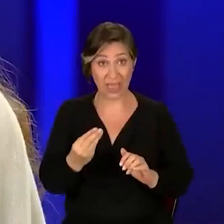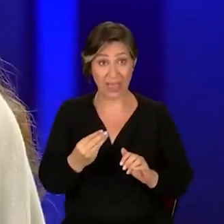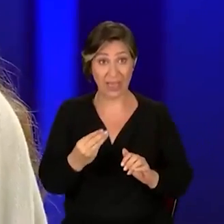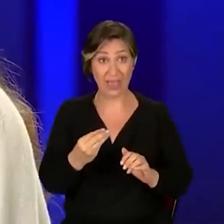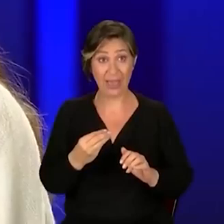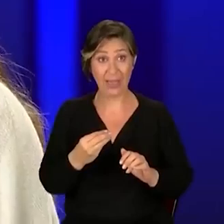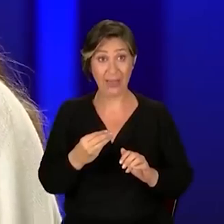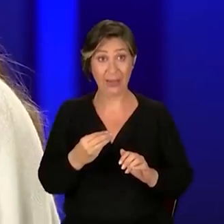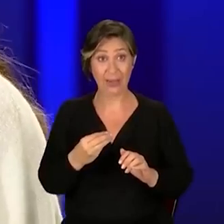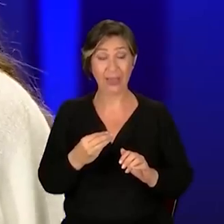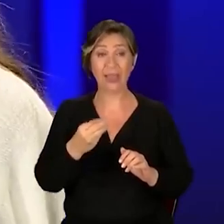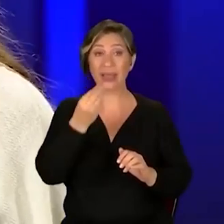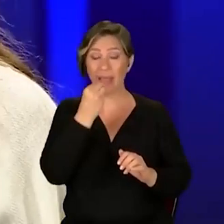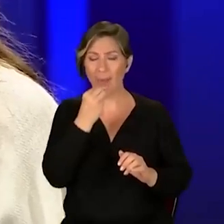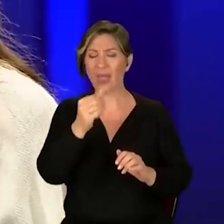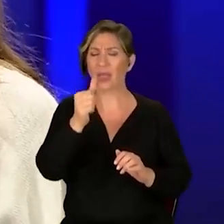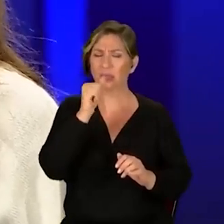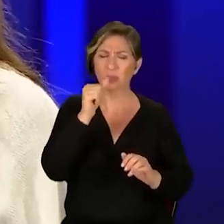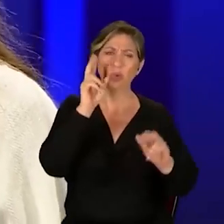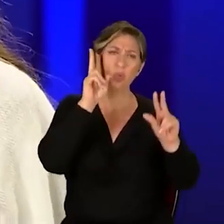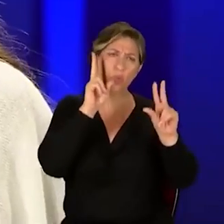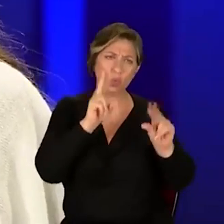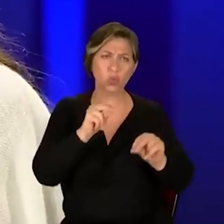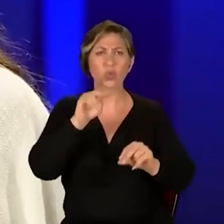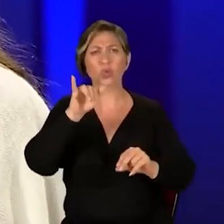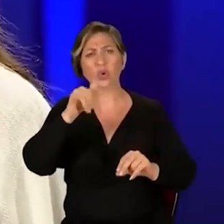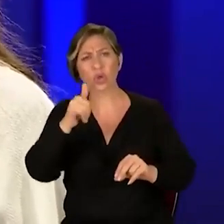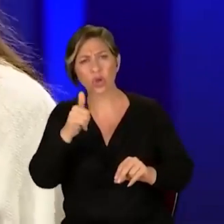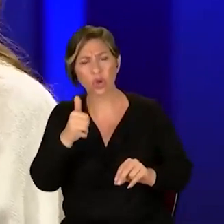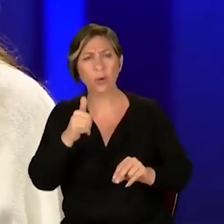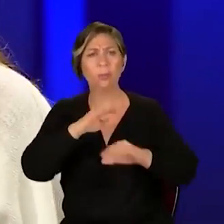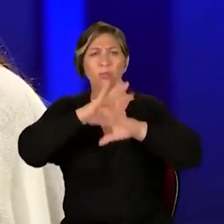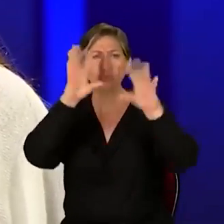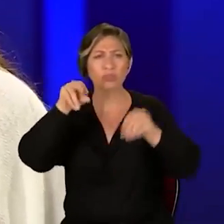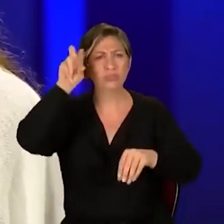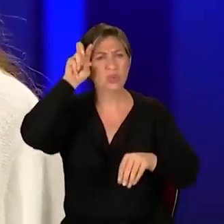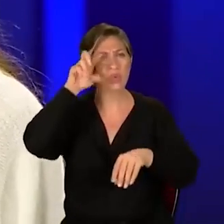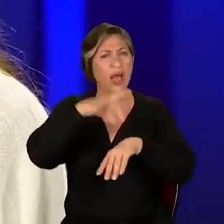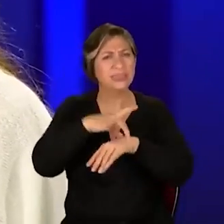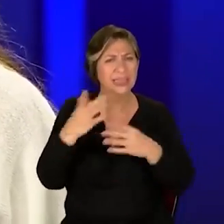almaya başlarsan, yemeni, içmeni, uykunu, kilonu, bütün psikolojik